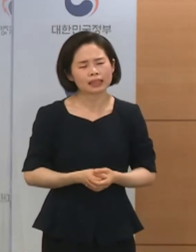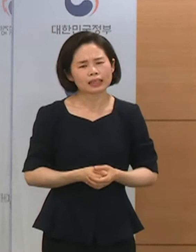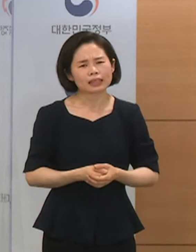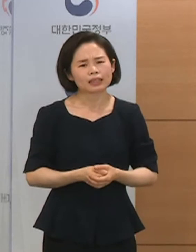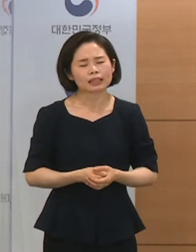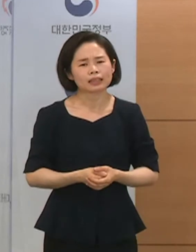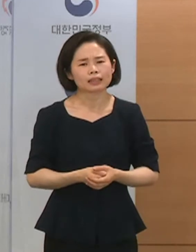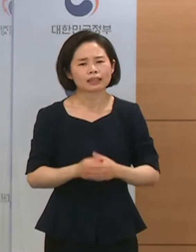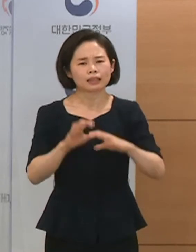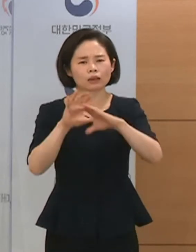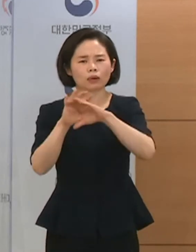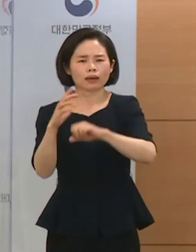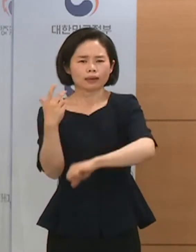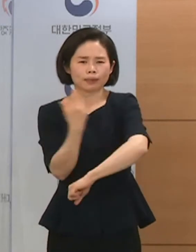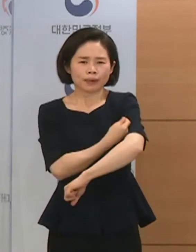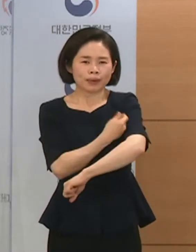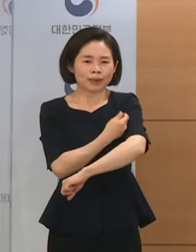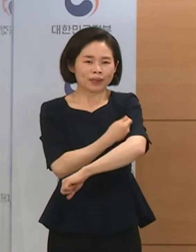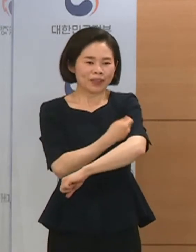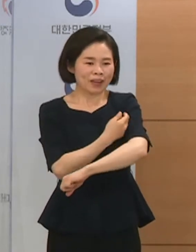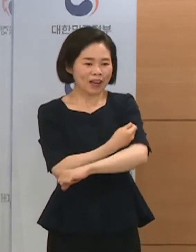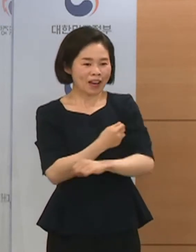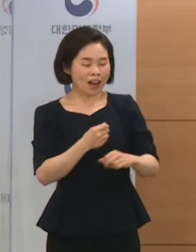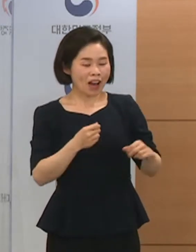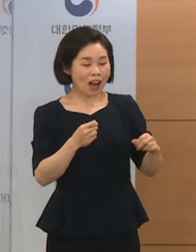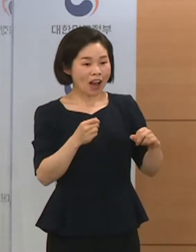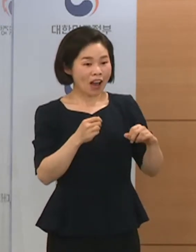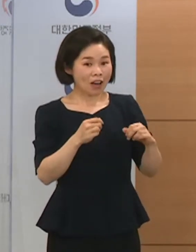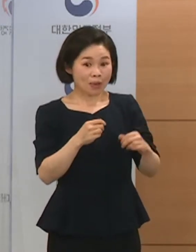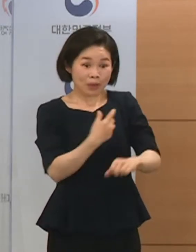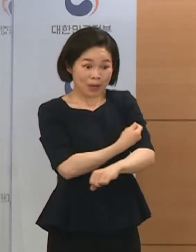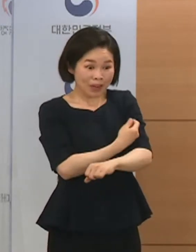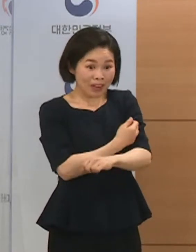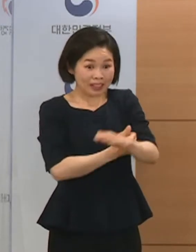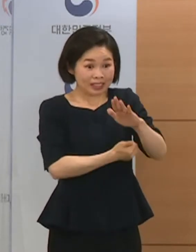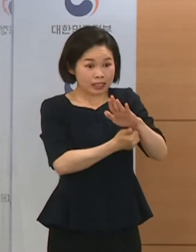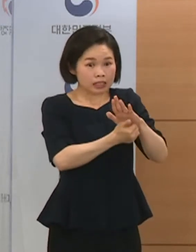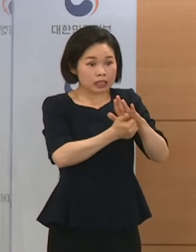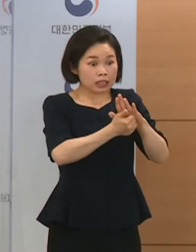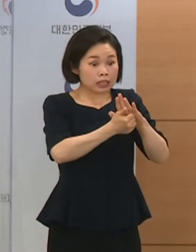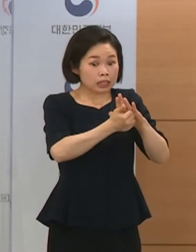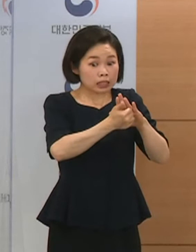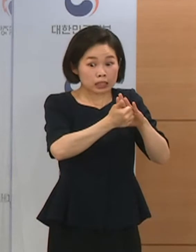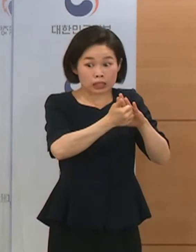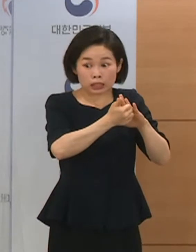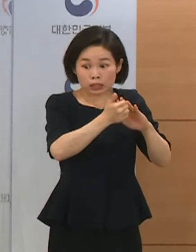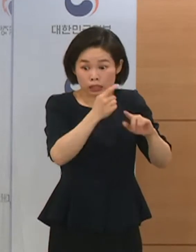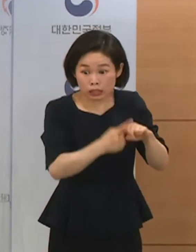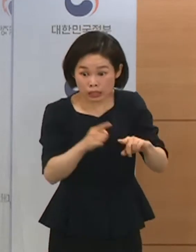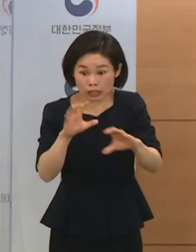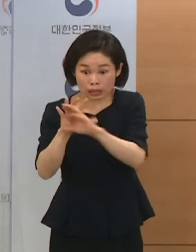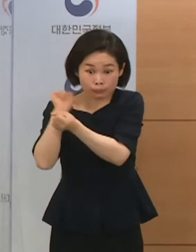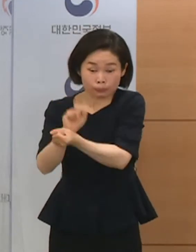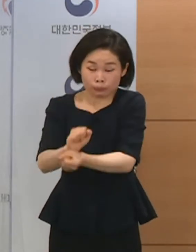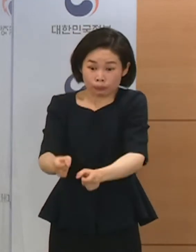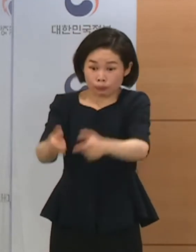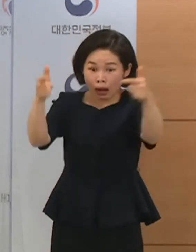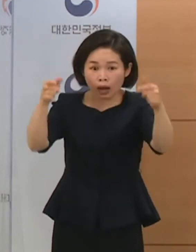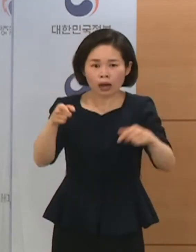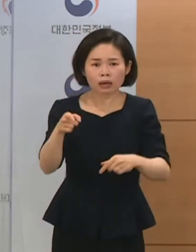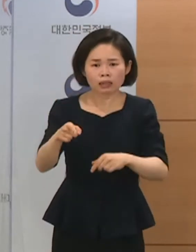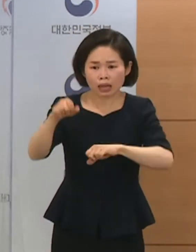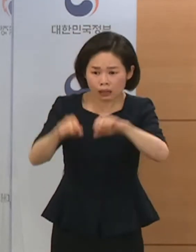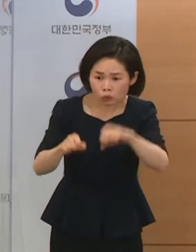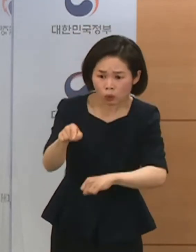백신 접종으로 일상에 더 가까워지려는 7월, 그 희망의 발걸음을 붙잡는 어떤 행동도 정부는